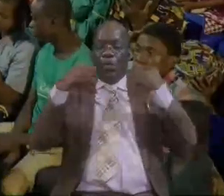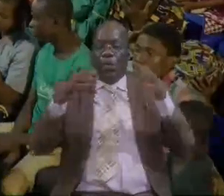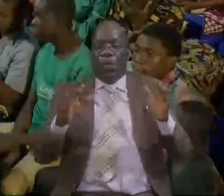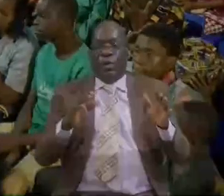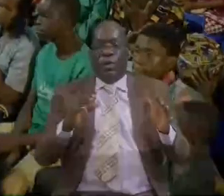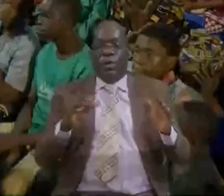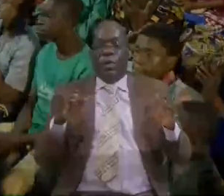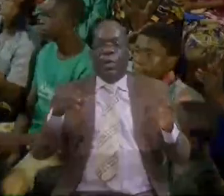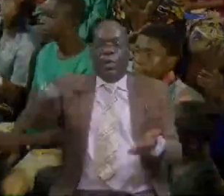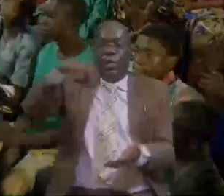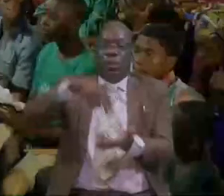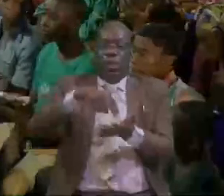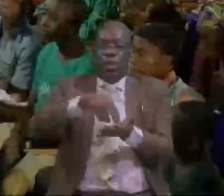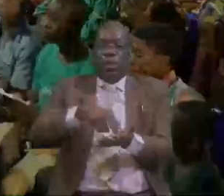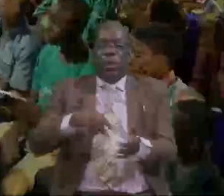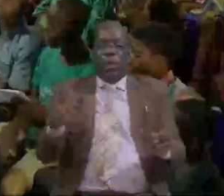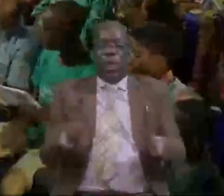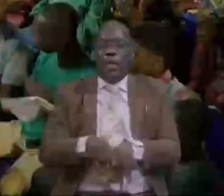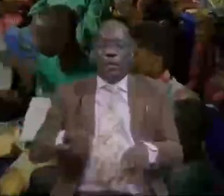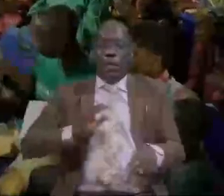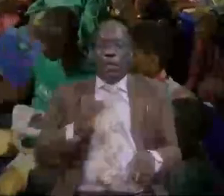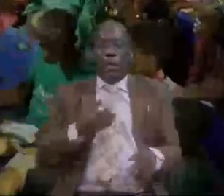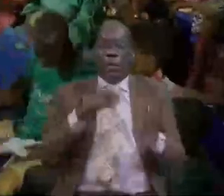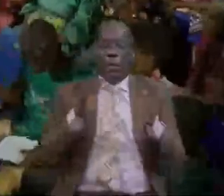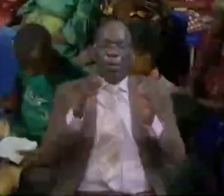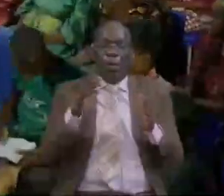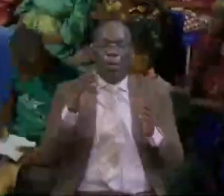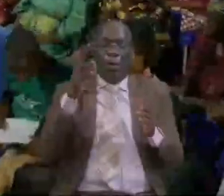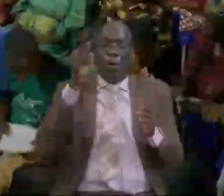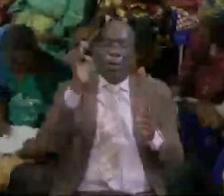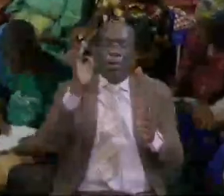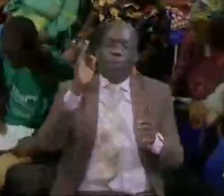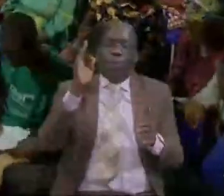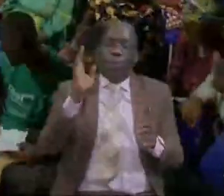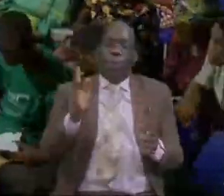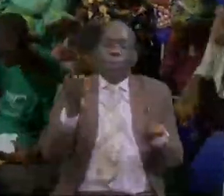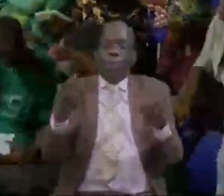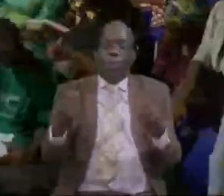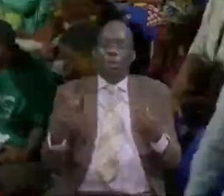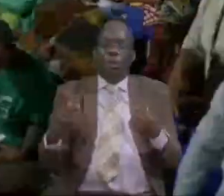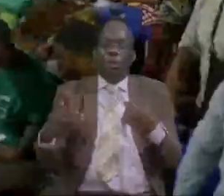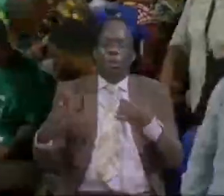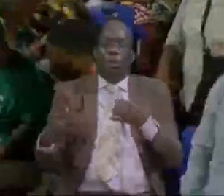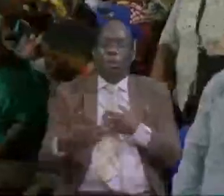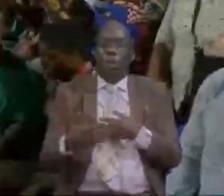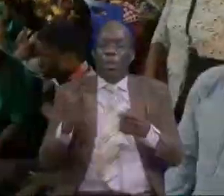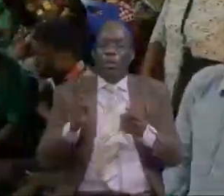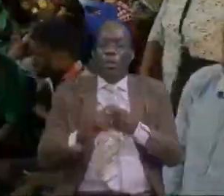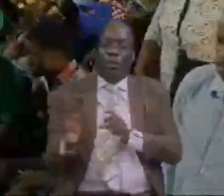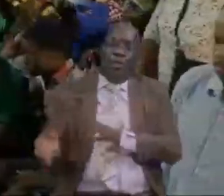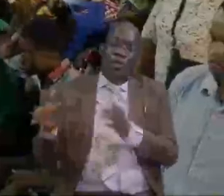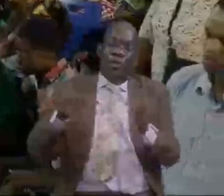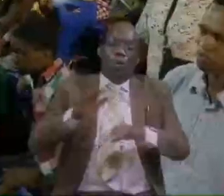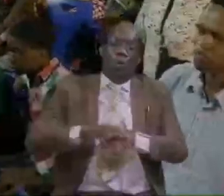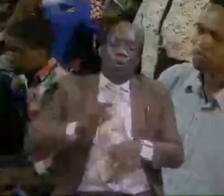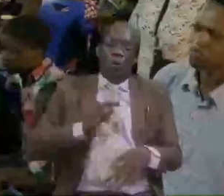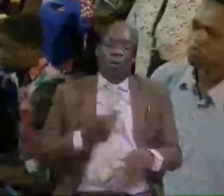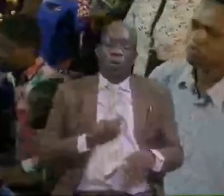maintenant nous lever comme notre pasteur revient pour déverser sur nous la